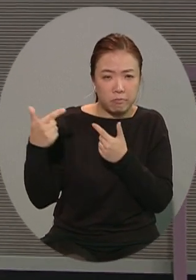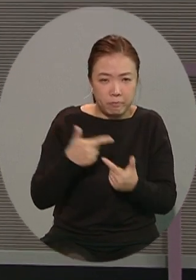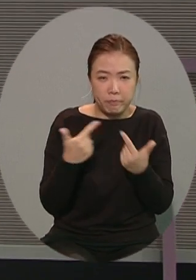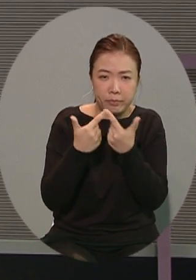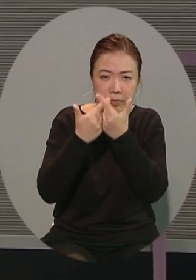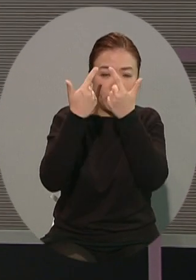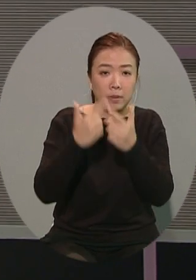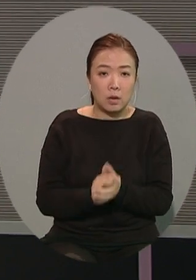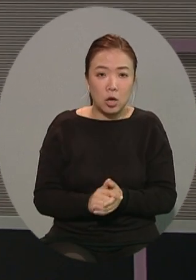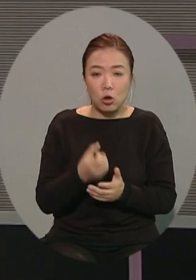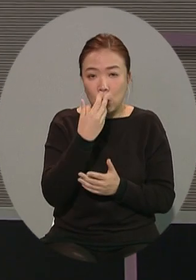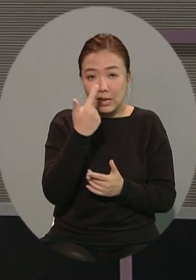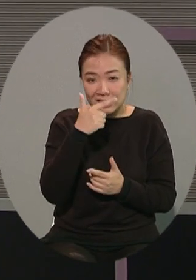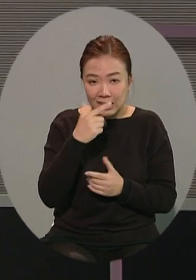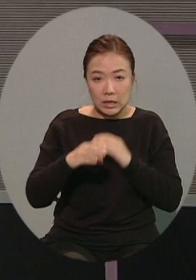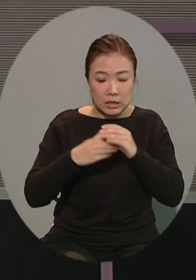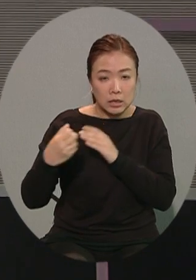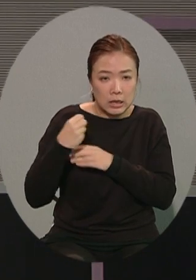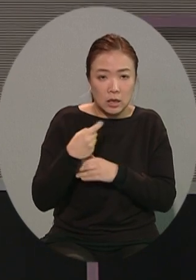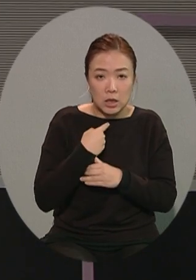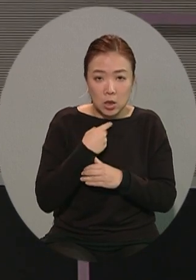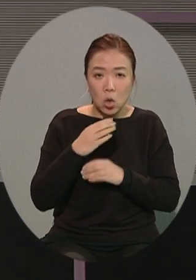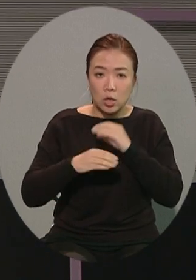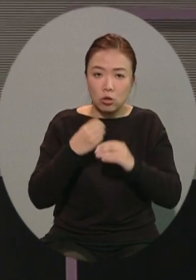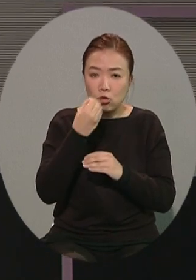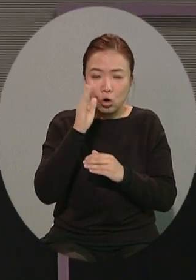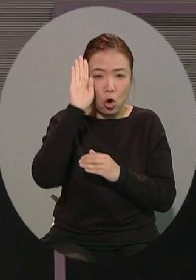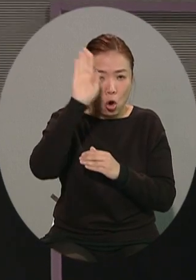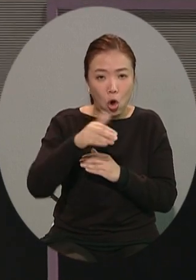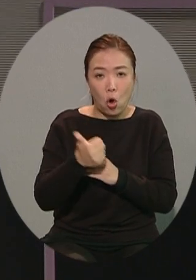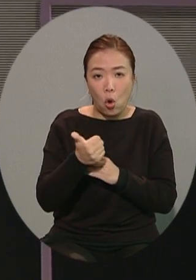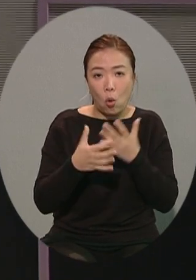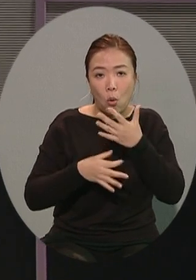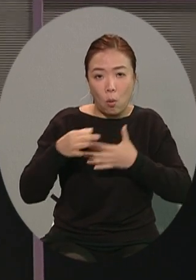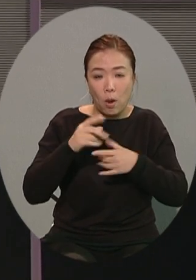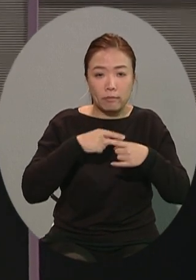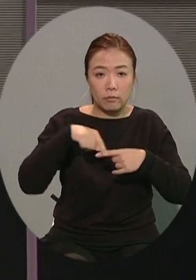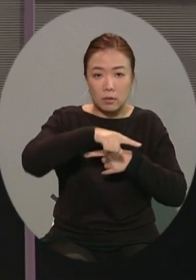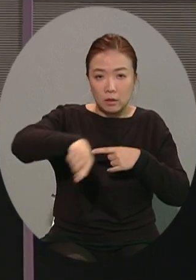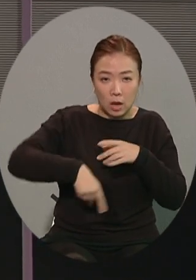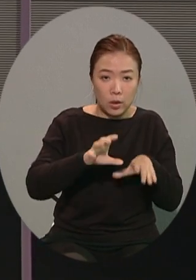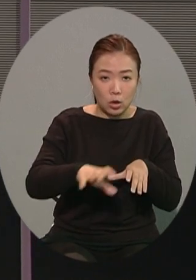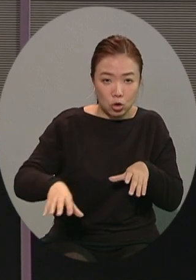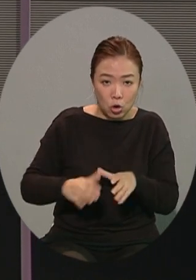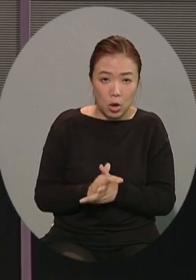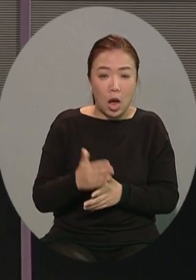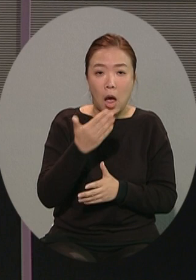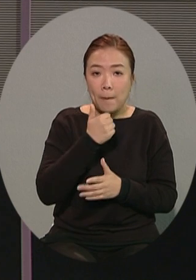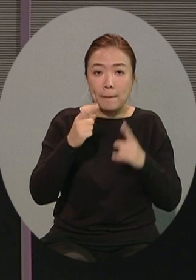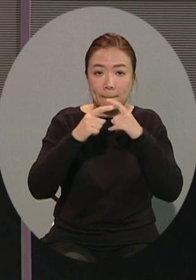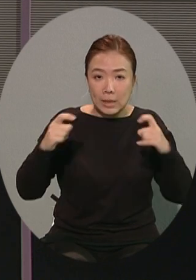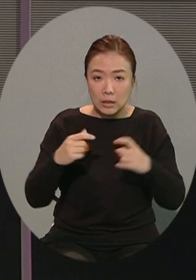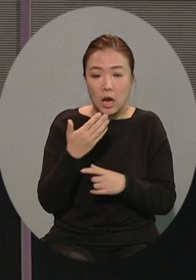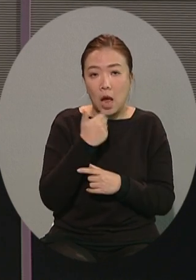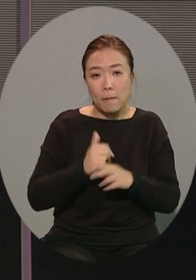需要一個新嘅建設力量，去建設香港更加好嘅未來。大圍區嘅居民，美城苑、美林村、